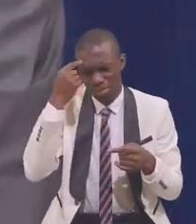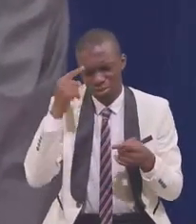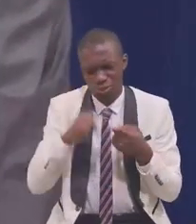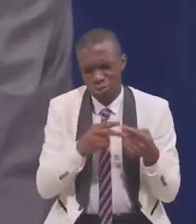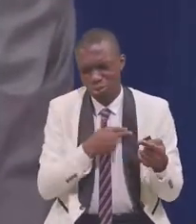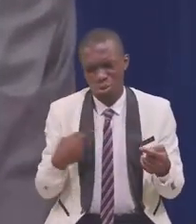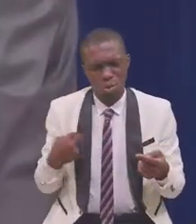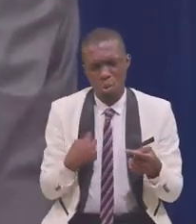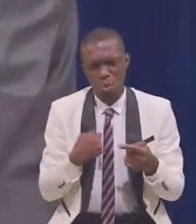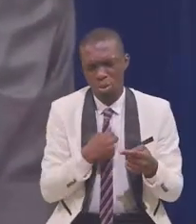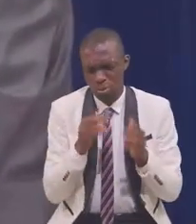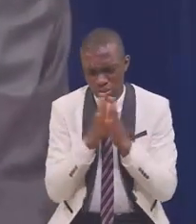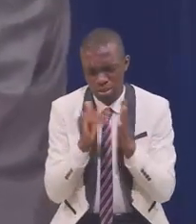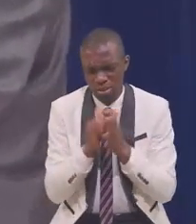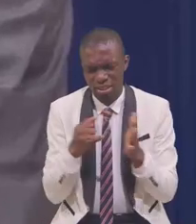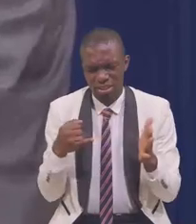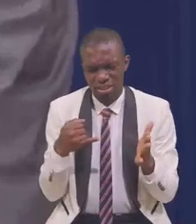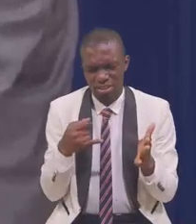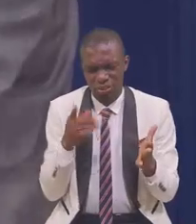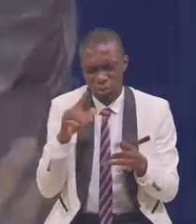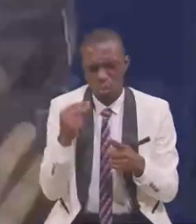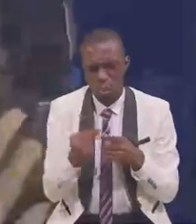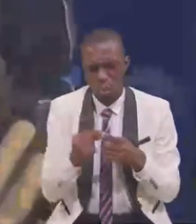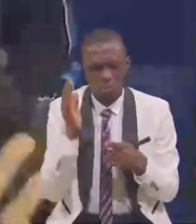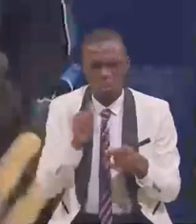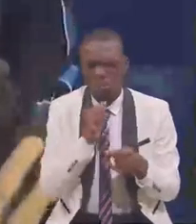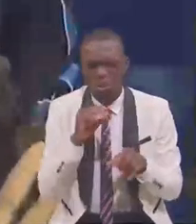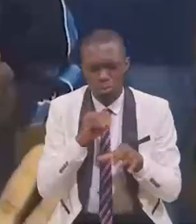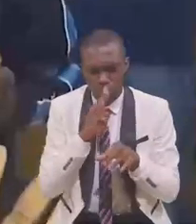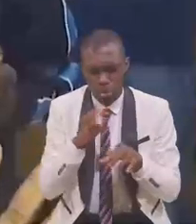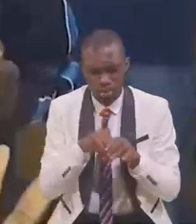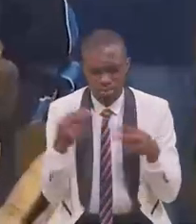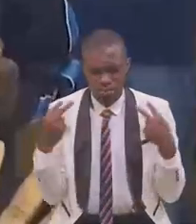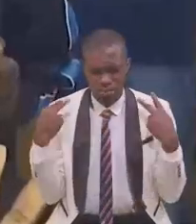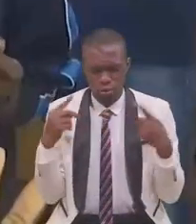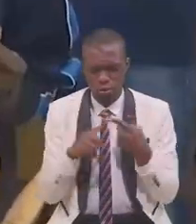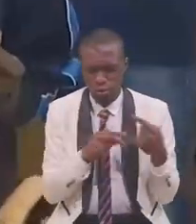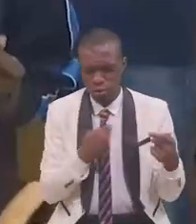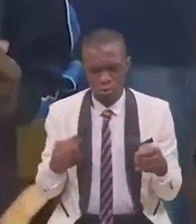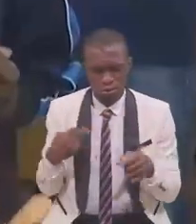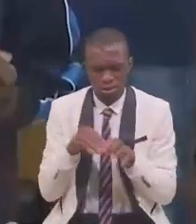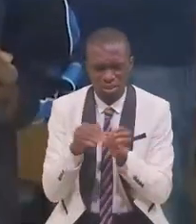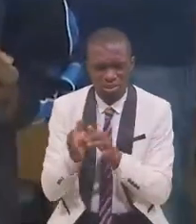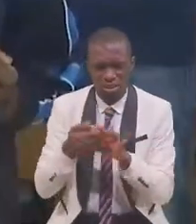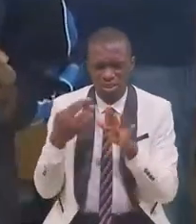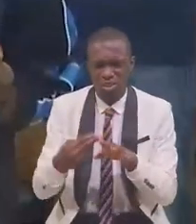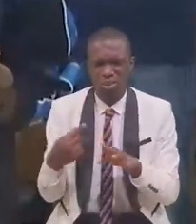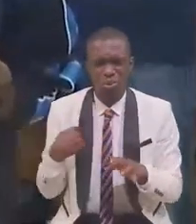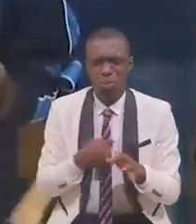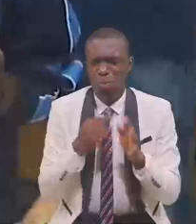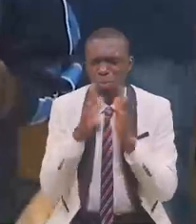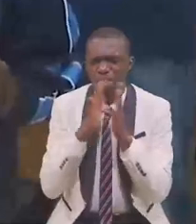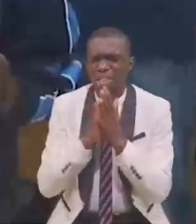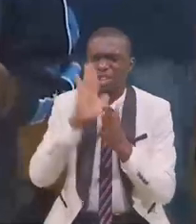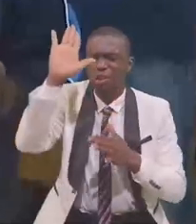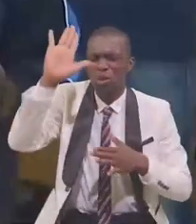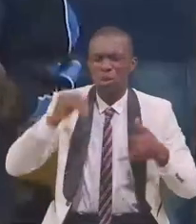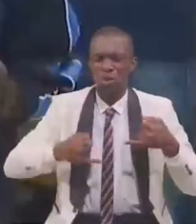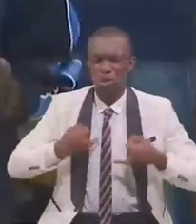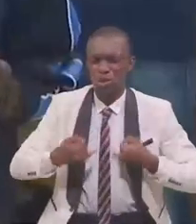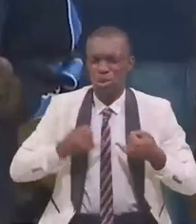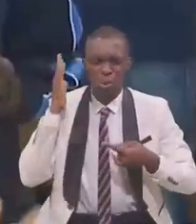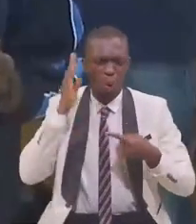en vain dans nos vies au nom de Jésus-Christ. Seigneur, nous prions que ta joie remplisse les cœurs, que